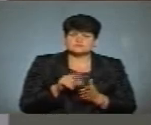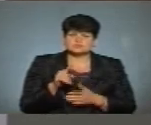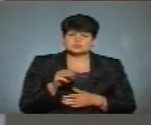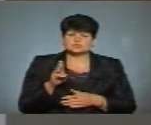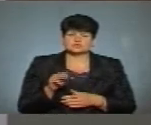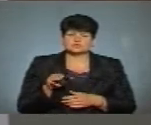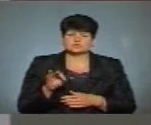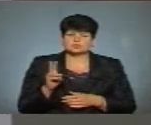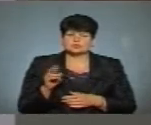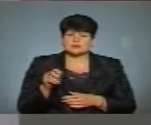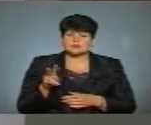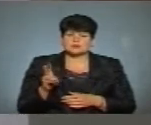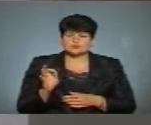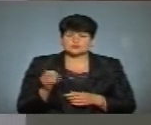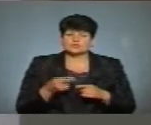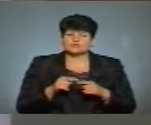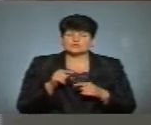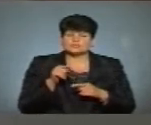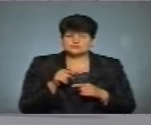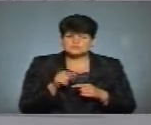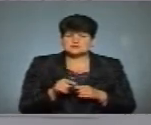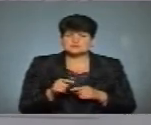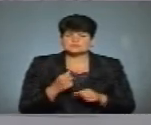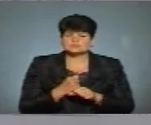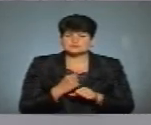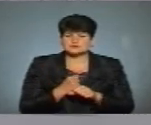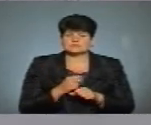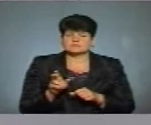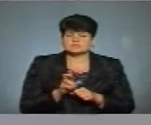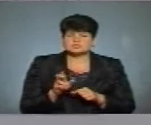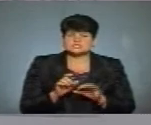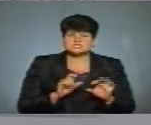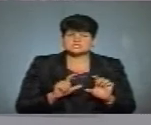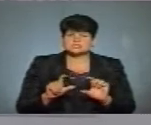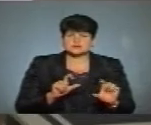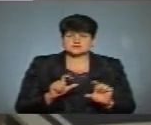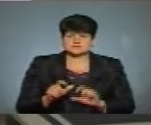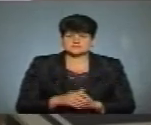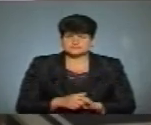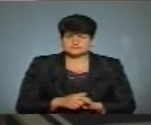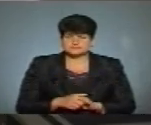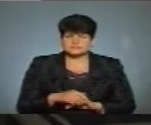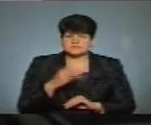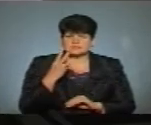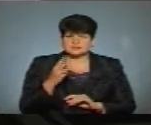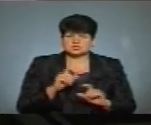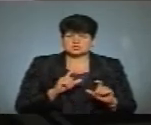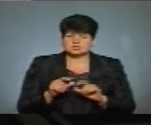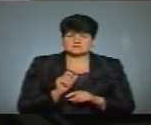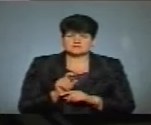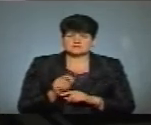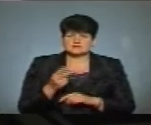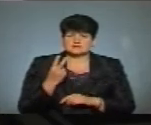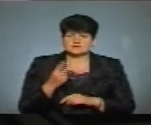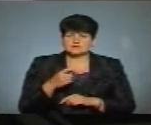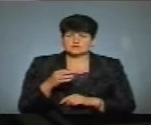Ось таку шахову схему до сторіччя Зіновія Штокалка створили бережанські шахісти. Три шахові задачі на два ходи